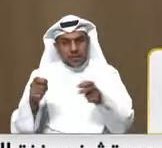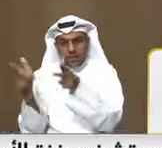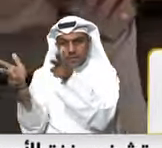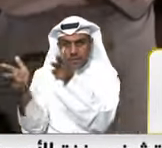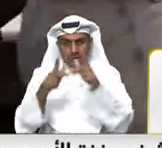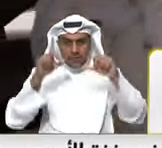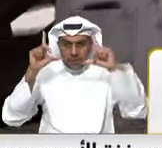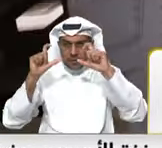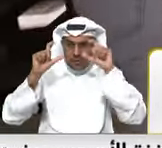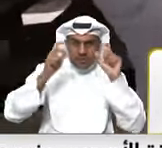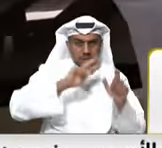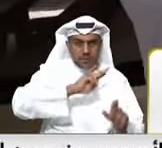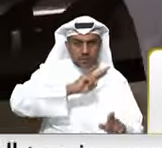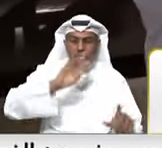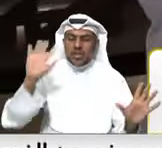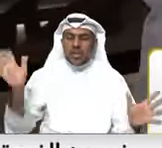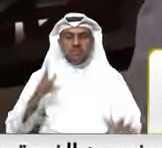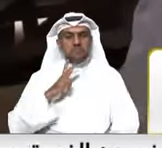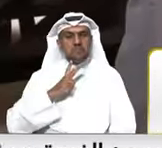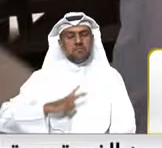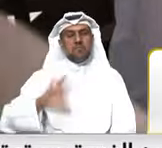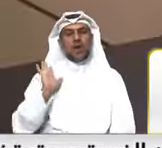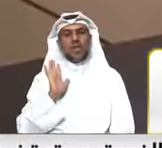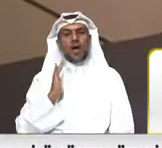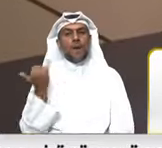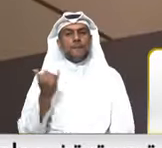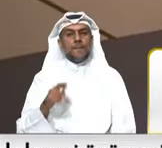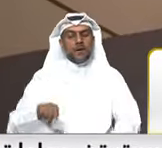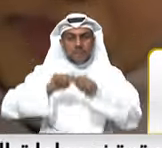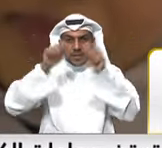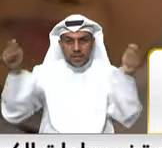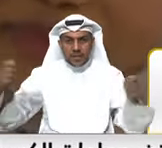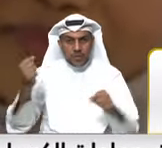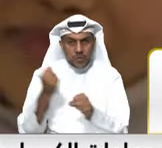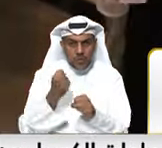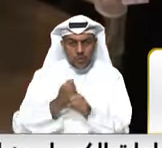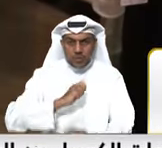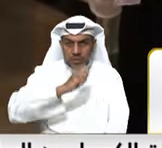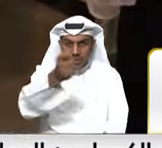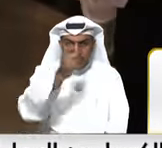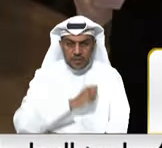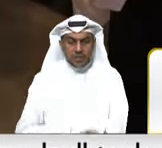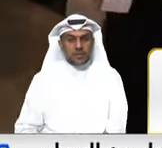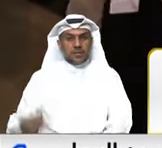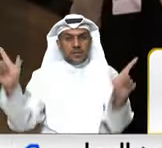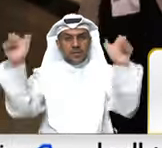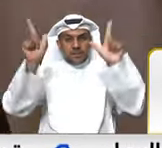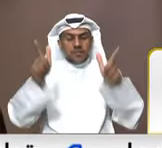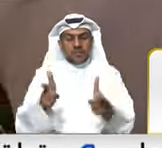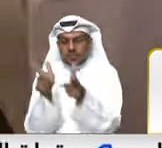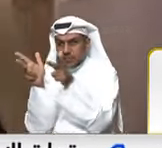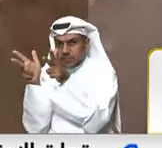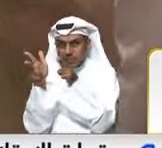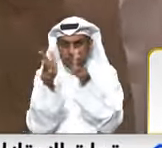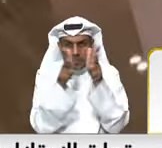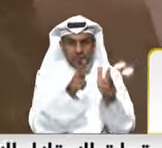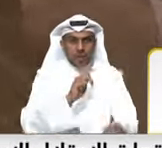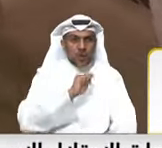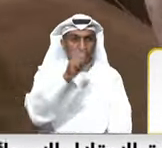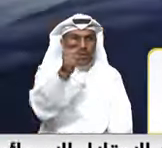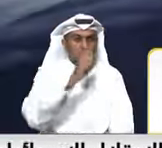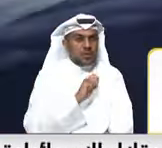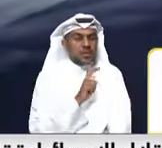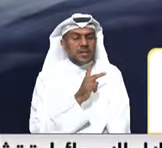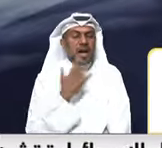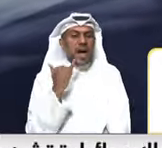العربية وتوفير سبل الراحة للصحفيين والإعلاميين والقنوات التلفزيونية ومراسلي وكالات